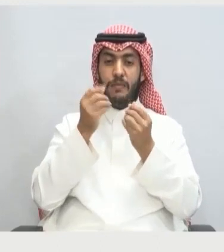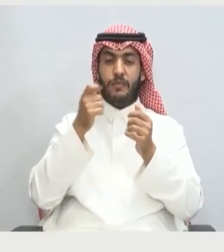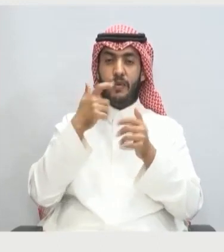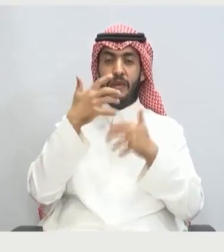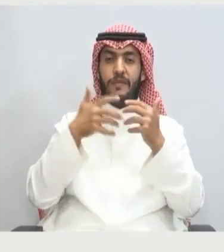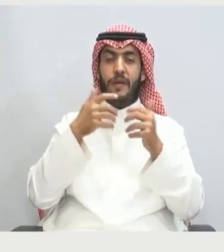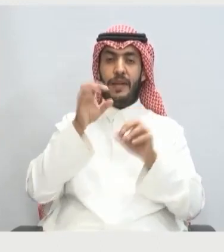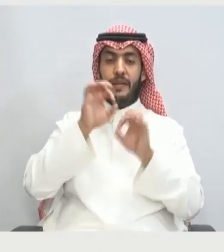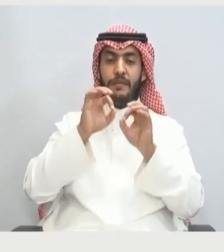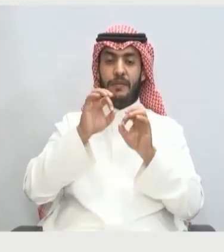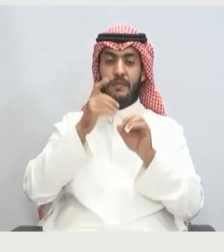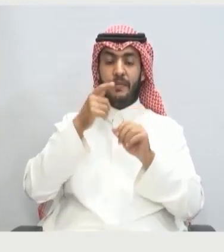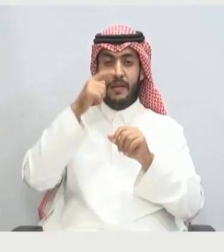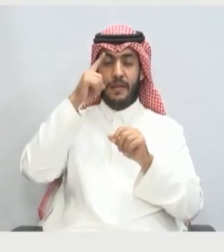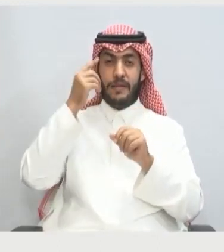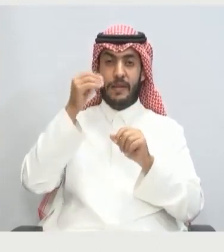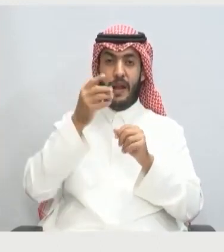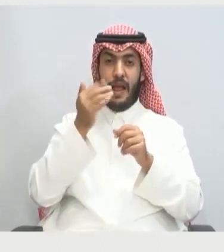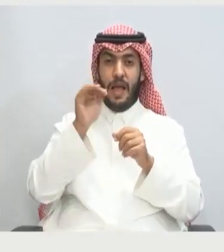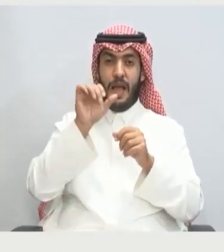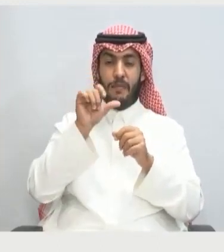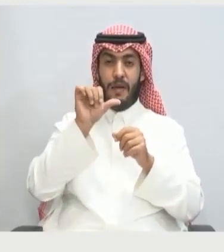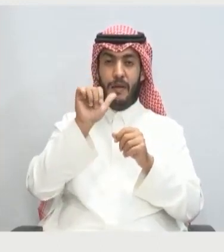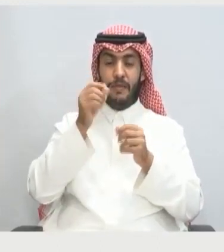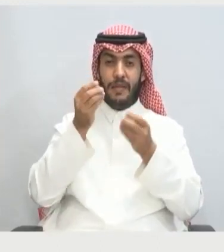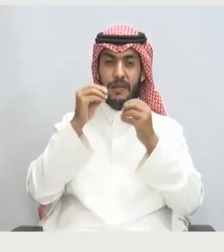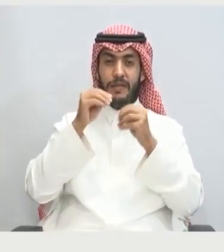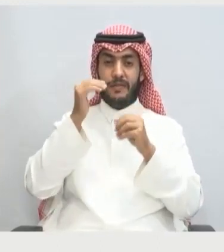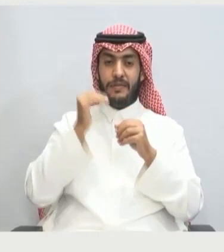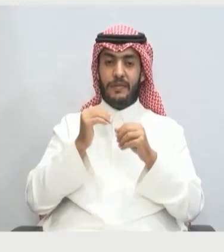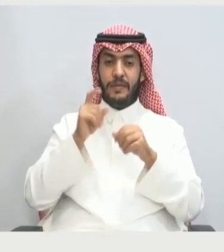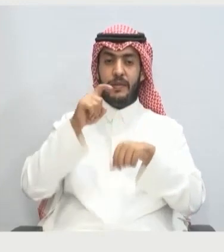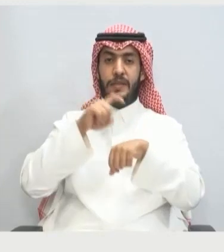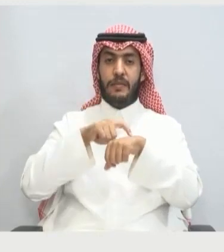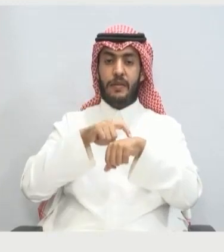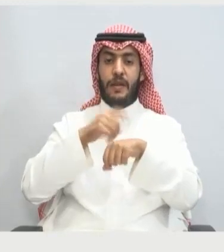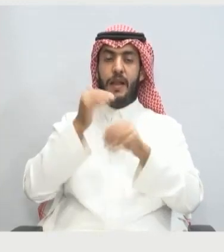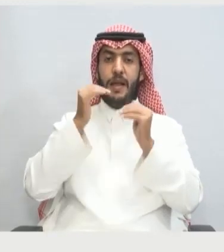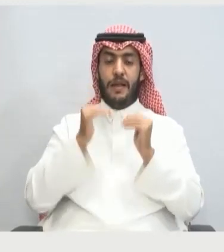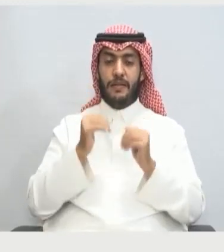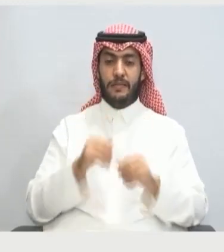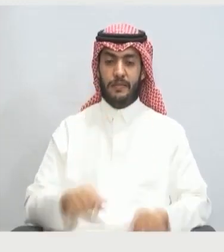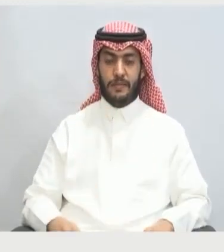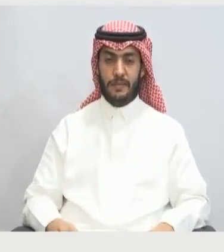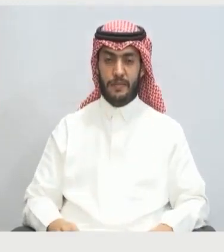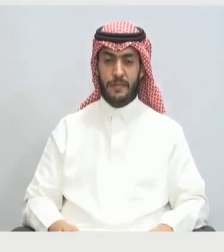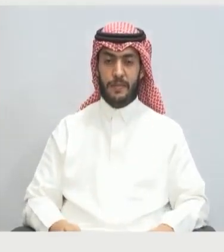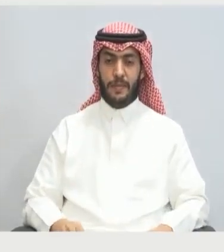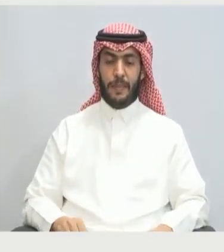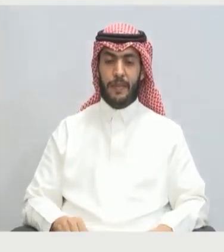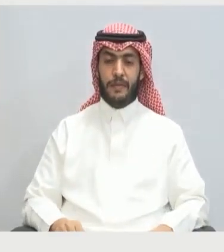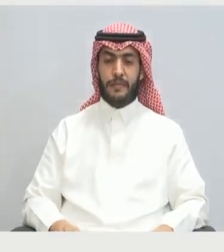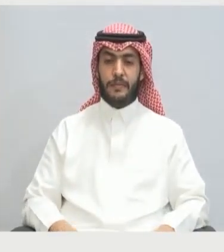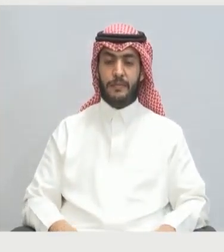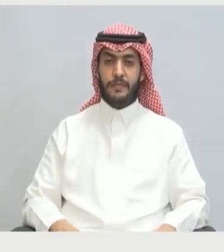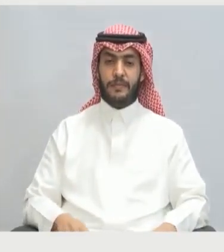وسرعه التفاعل كلما كانت الحمض تركيزه اقل كلما كان الزمن اقل بالتالي سيعطيني هذا